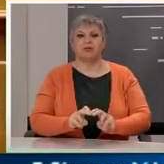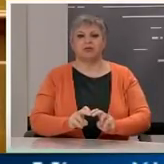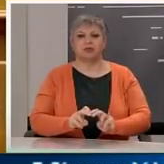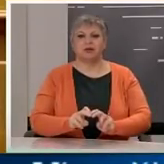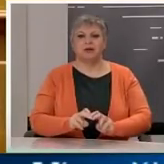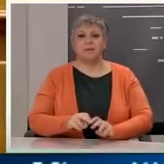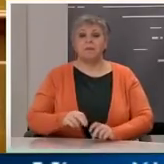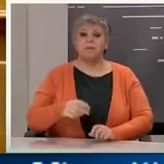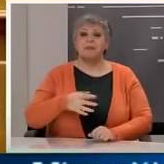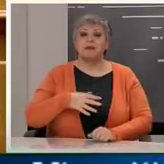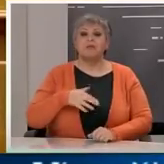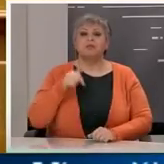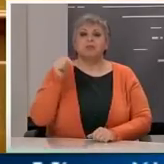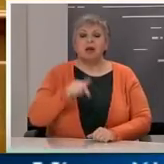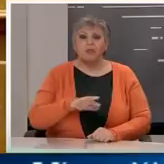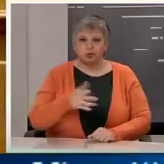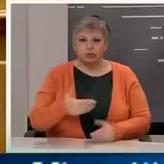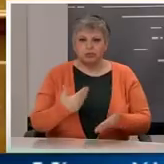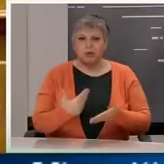Κατέρευσε λοιπόν αυτός ο αντιπερισπασμός